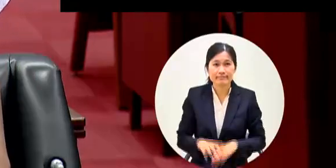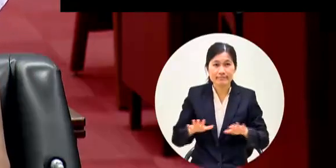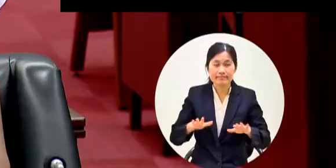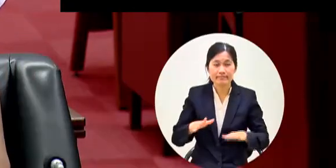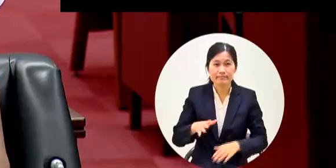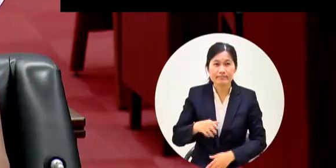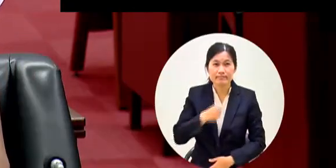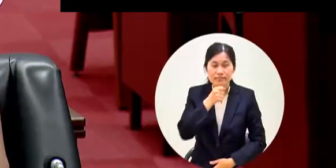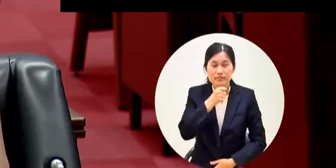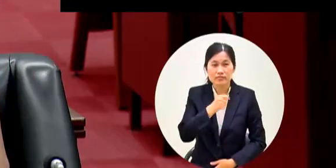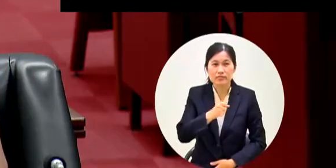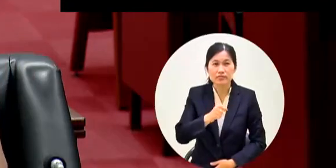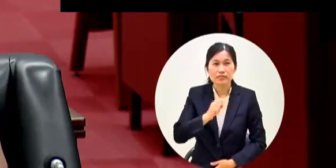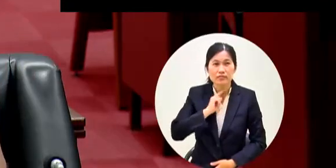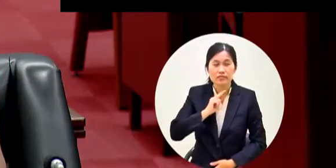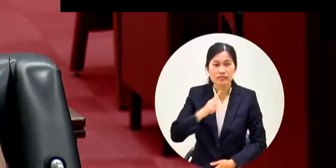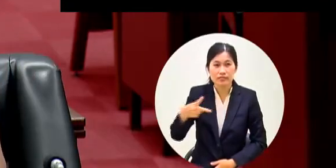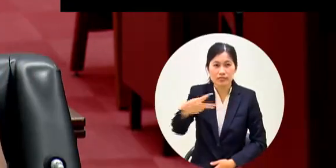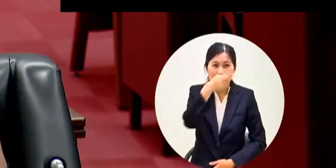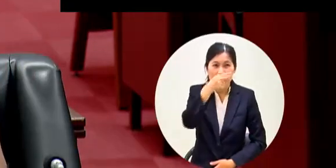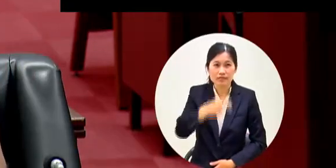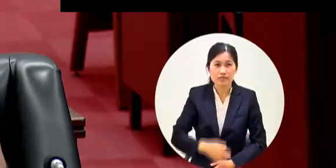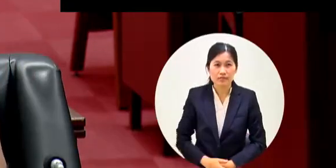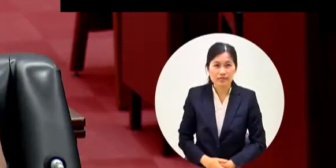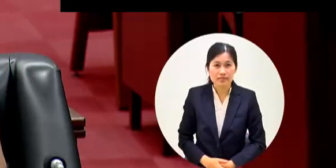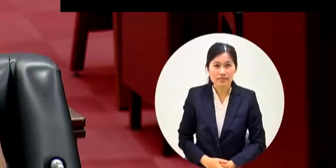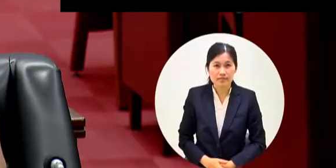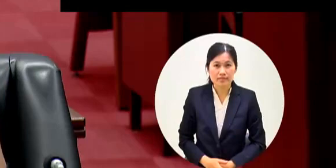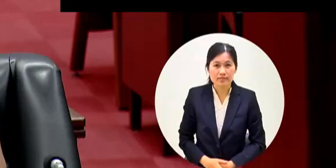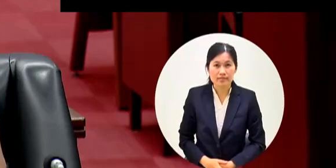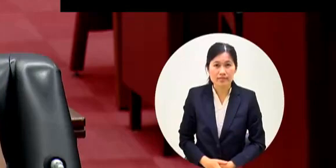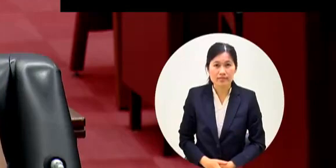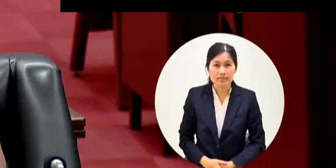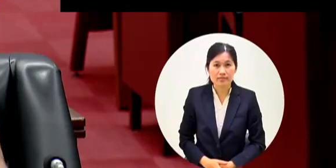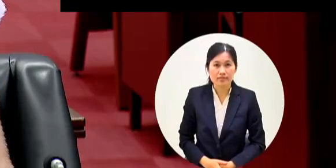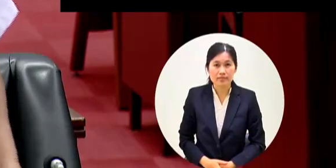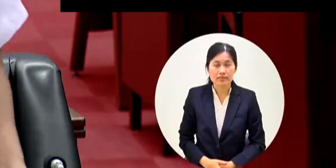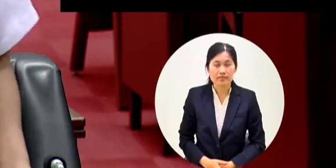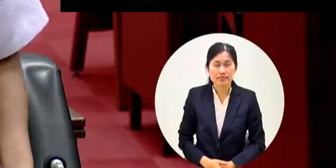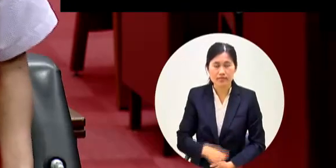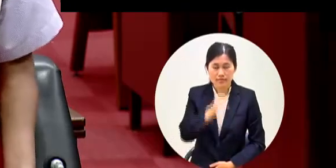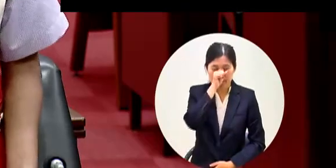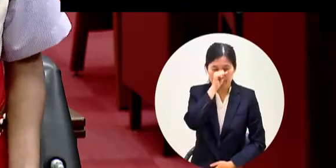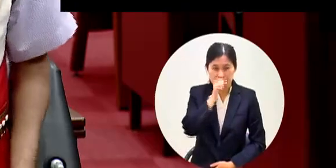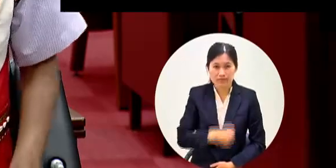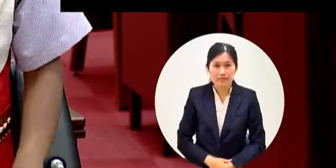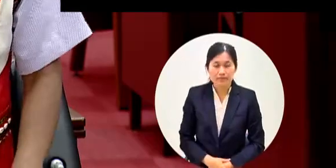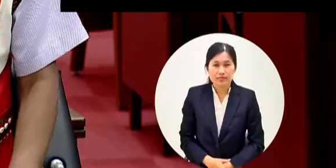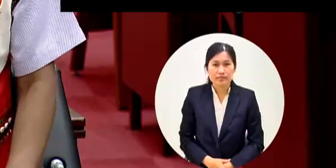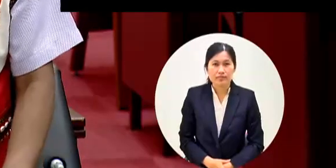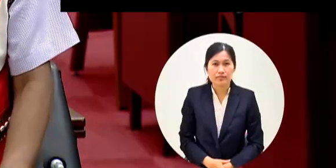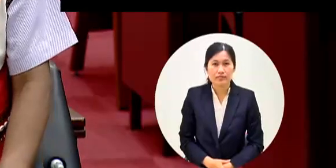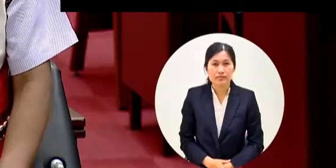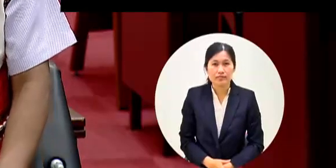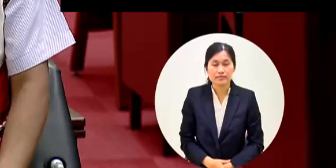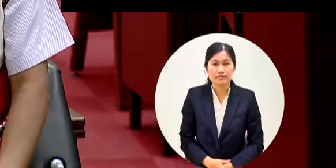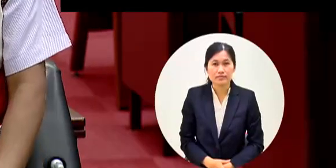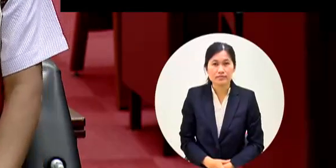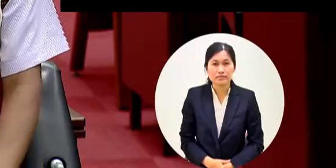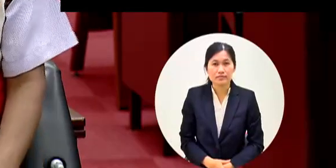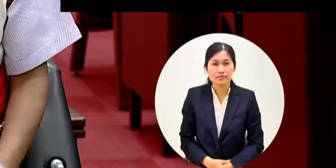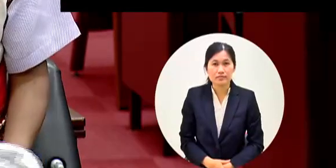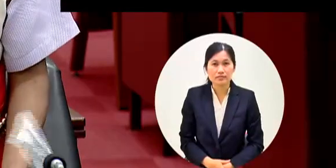辅导他们有一个厨师证？但我不要求有营养师，最少有厨师证。